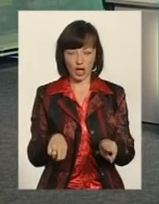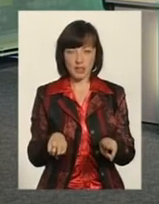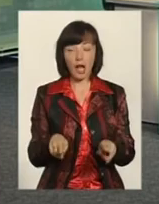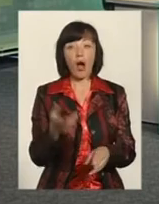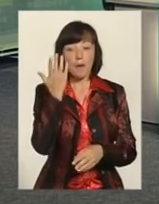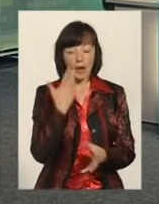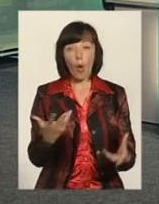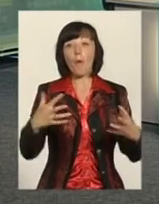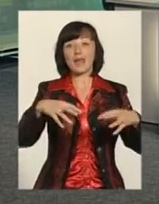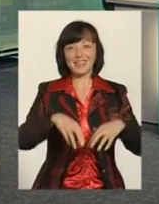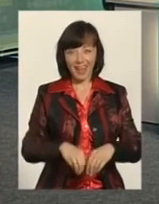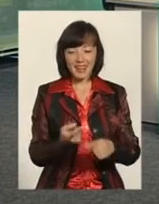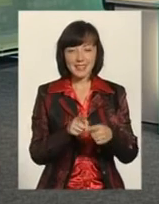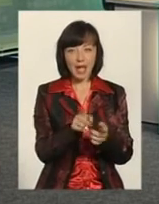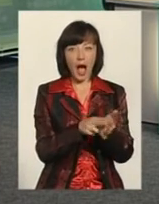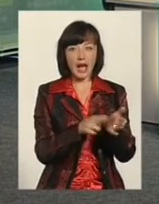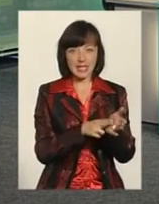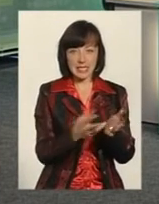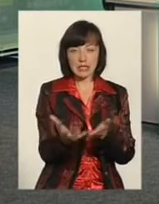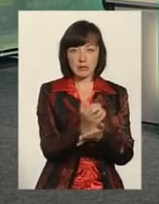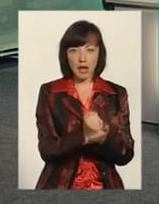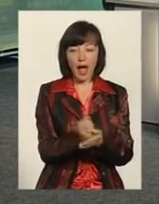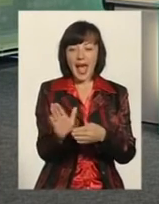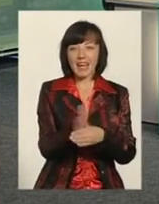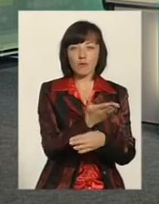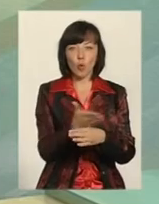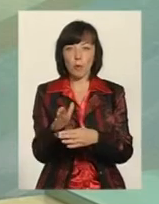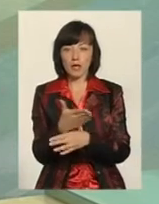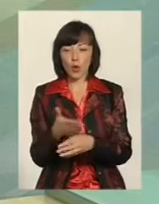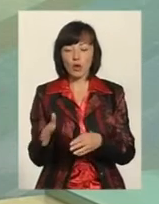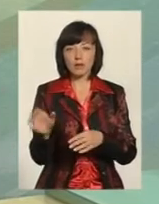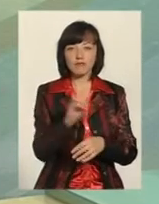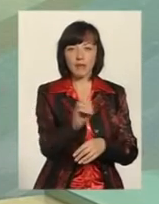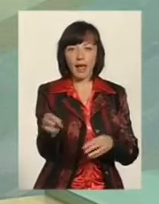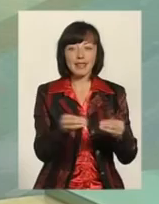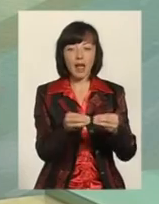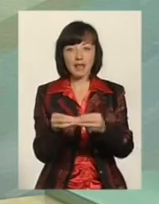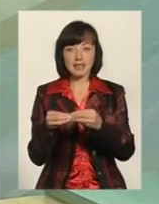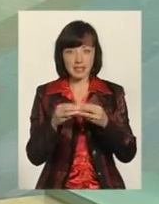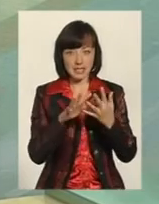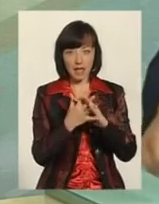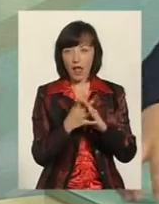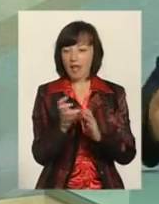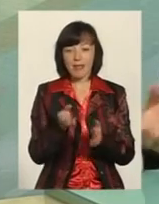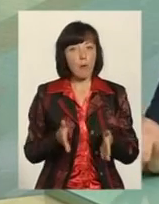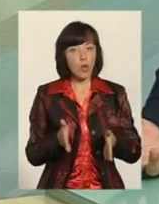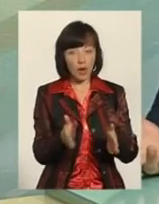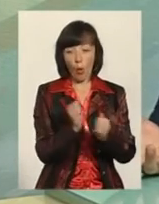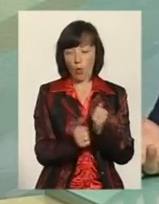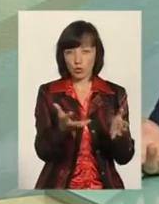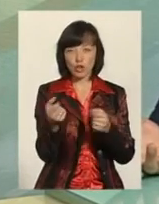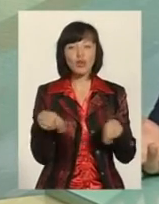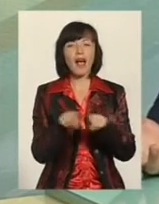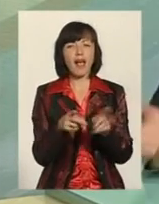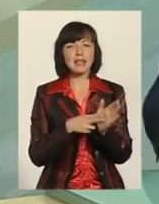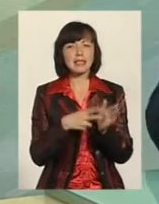при об'єднанні акцизний збір рівномірно розподілиться на 10 громад, які не знаходяться по трасі. І кожен отримає. Що таке акцизний